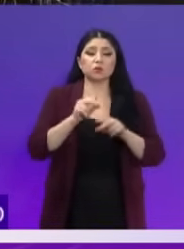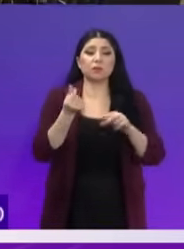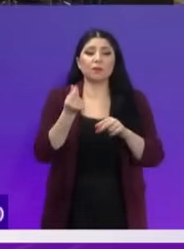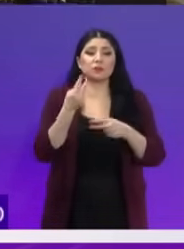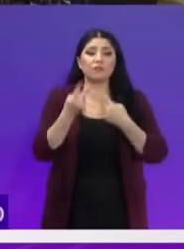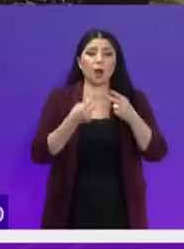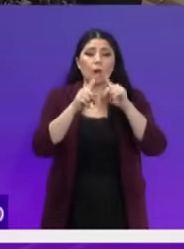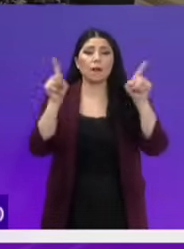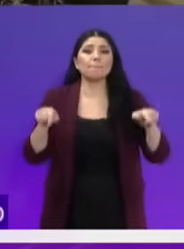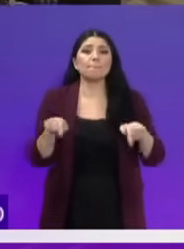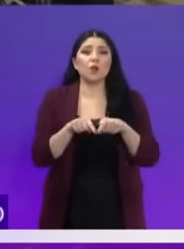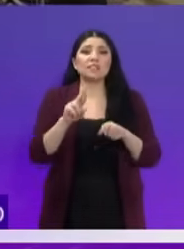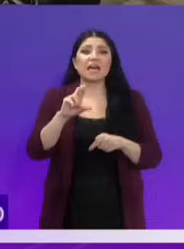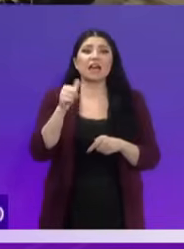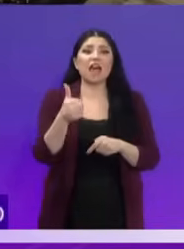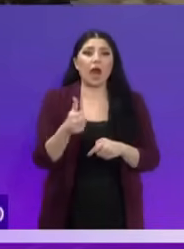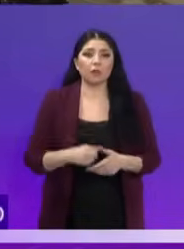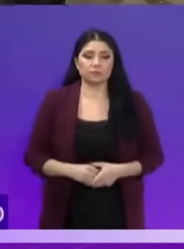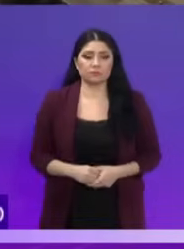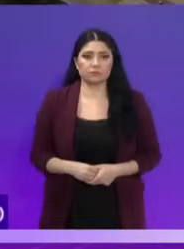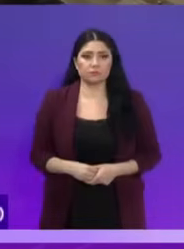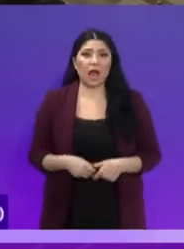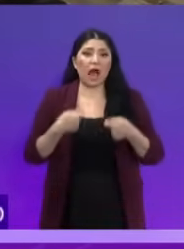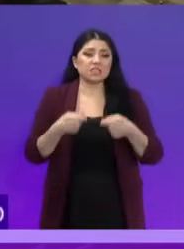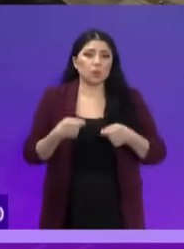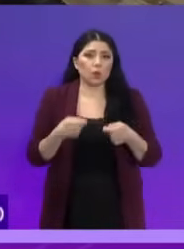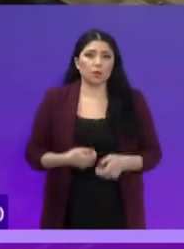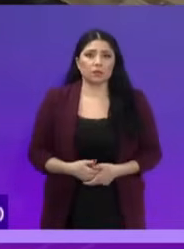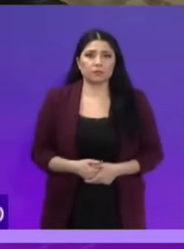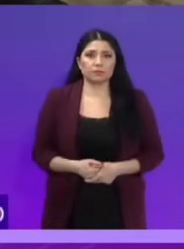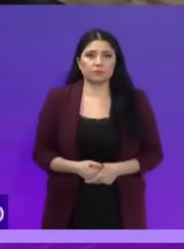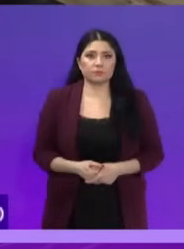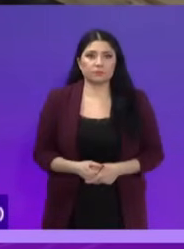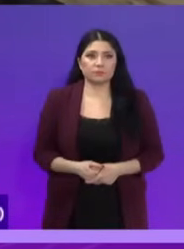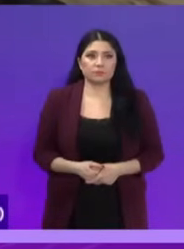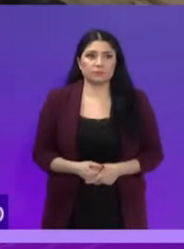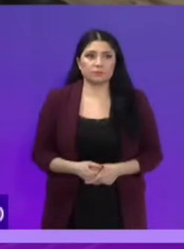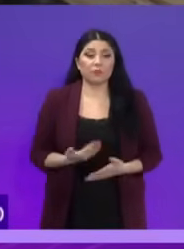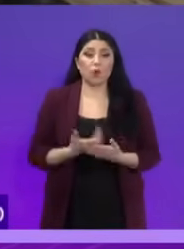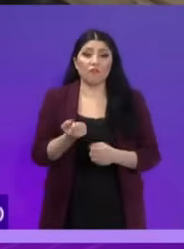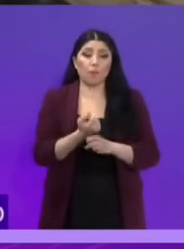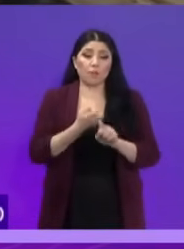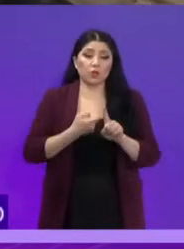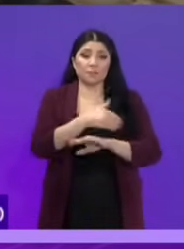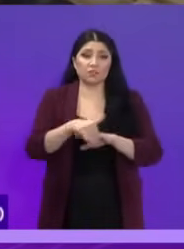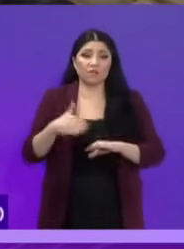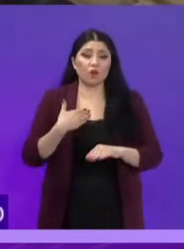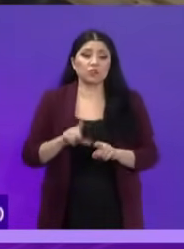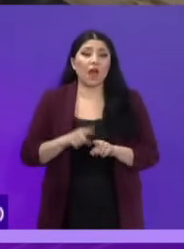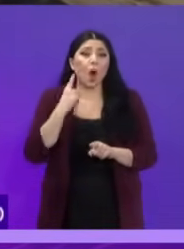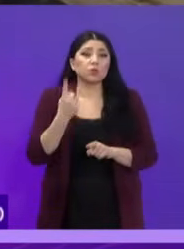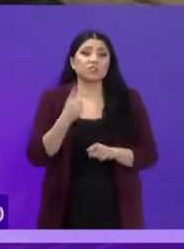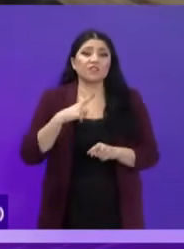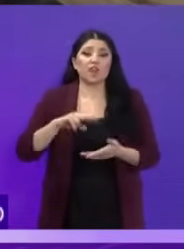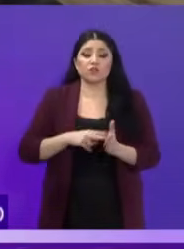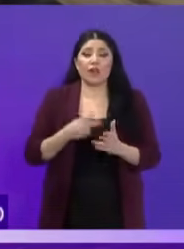polițelor RCA, a crescut prețul asigurărilor, așa că au ieșit pe șosele și vor să se facă auziți, au